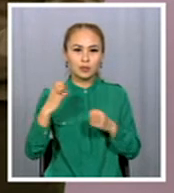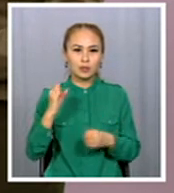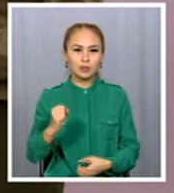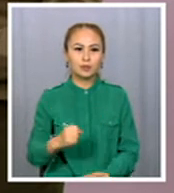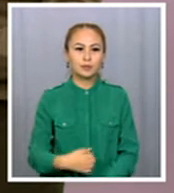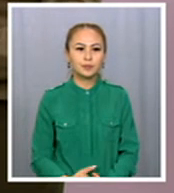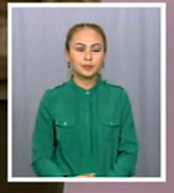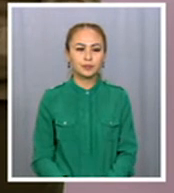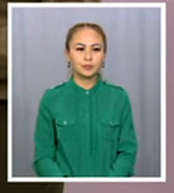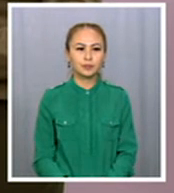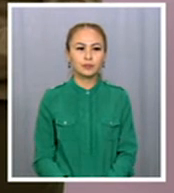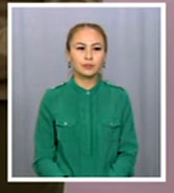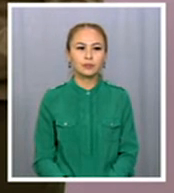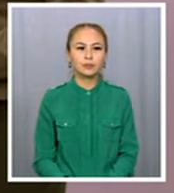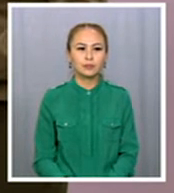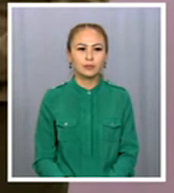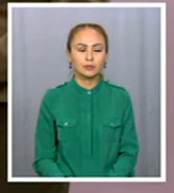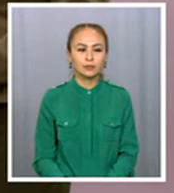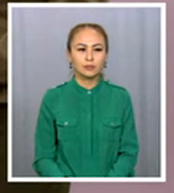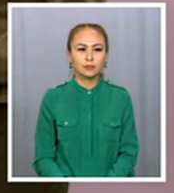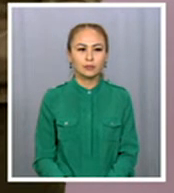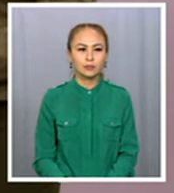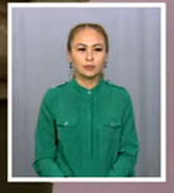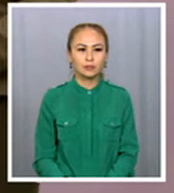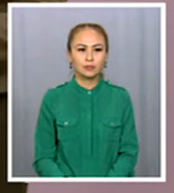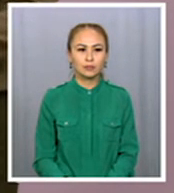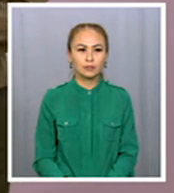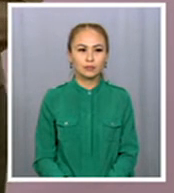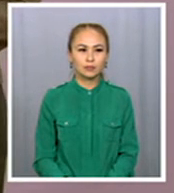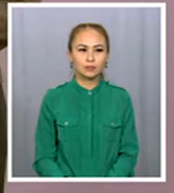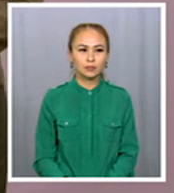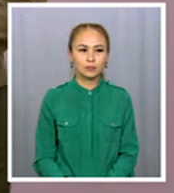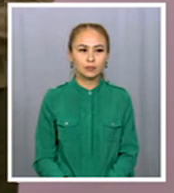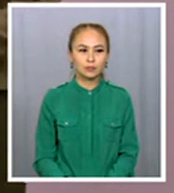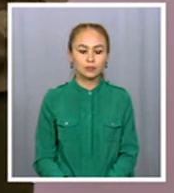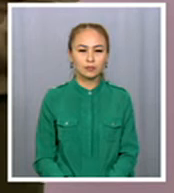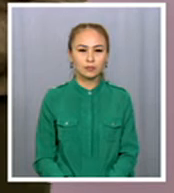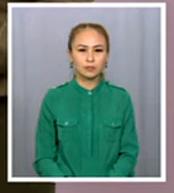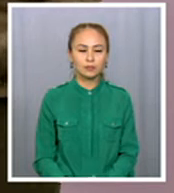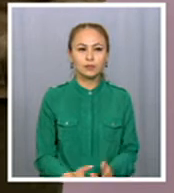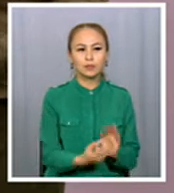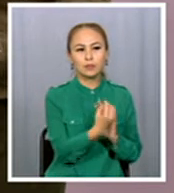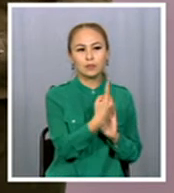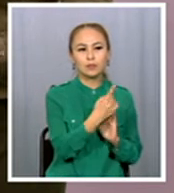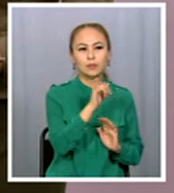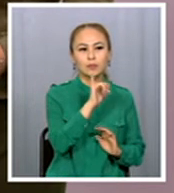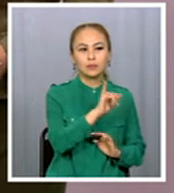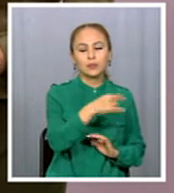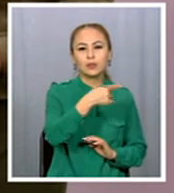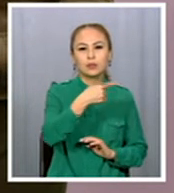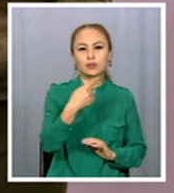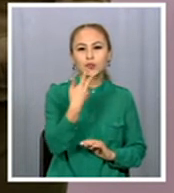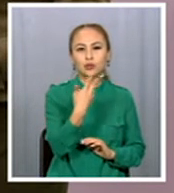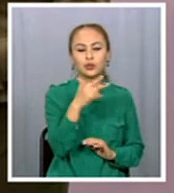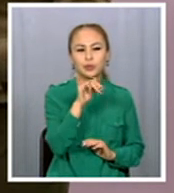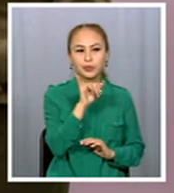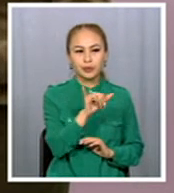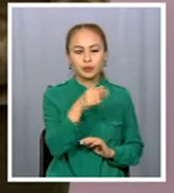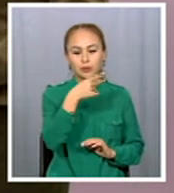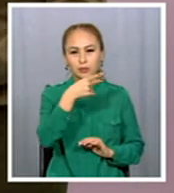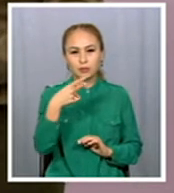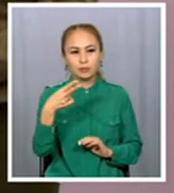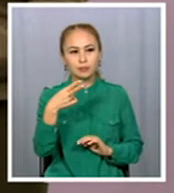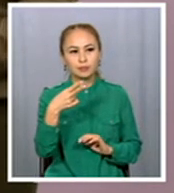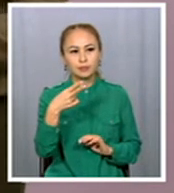жазамыз. Жауабы 15А-ға тең болды. 11Y пен 3Y-тің